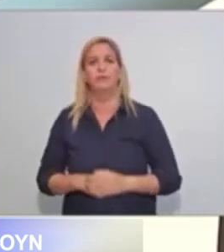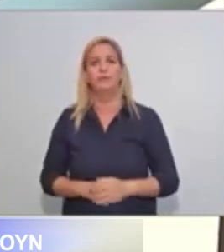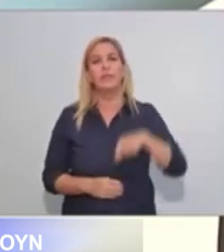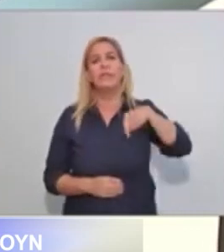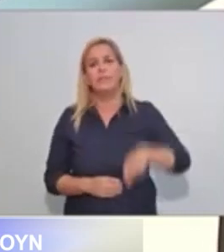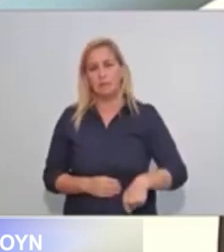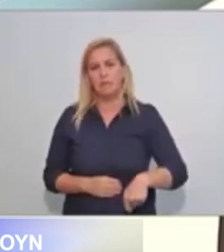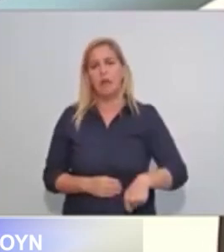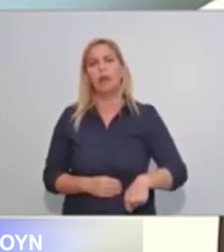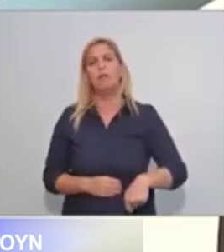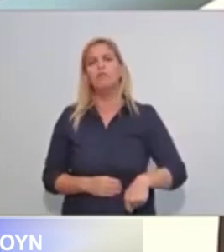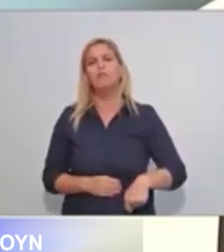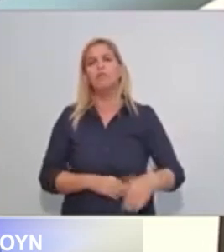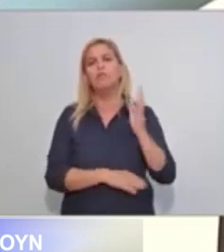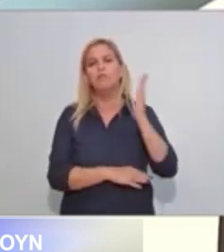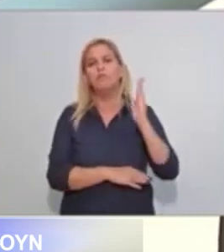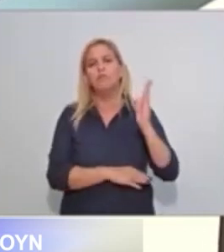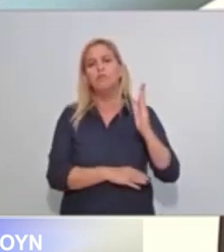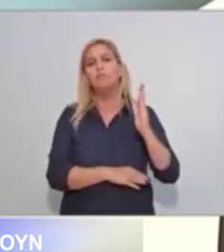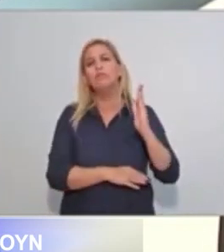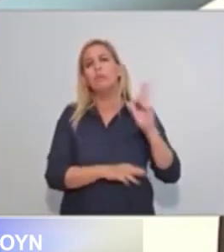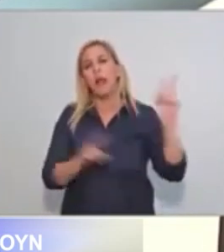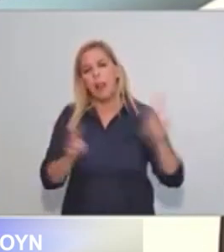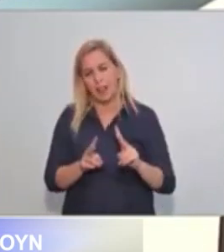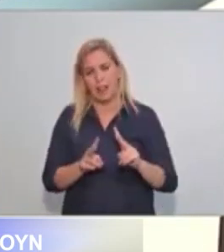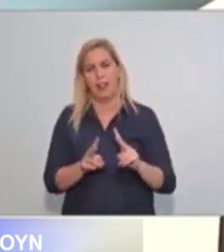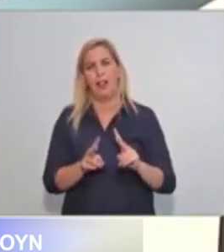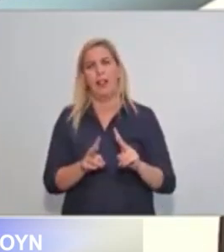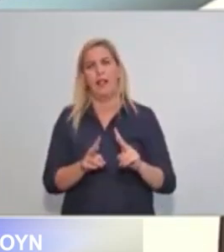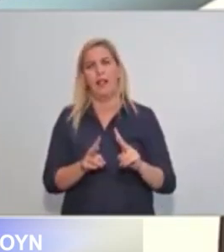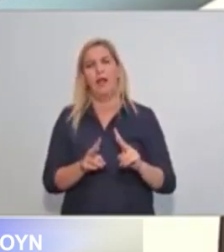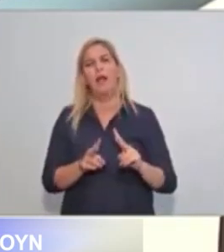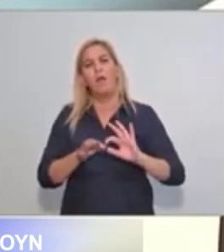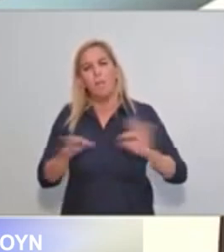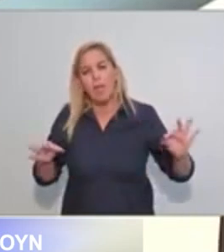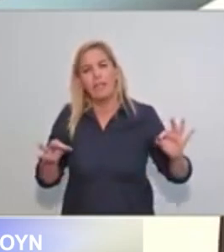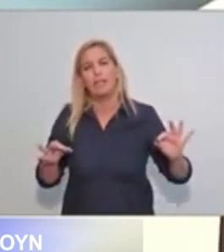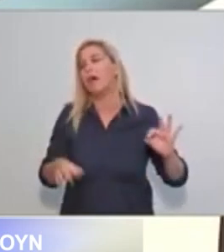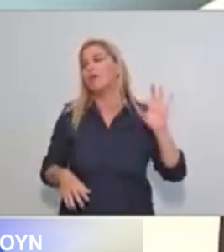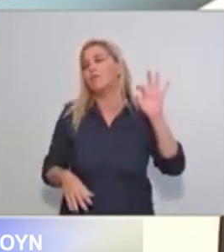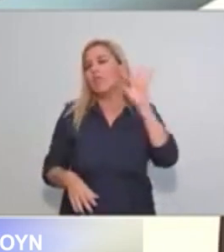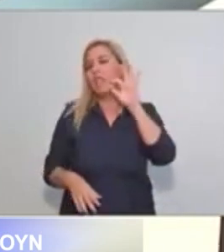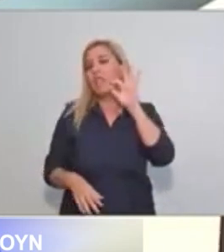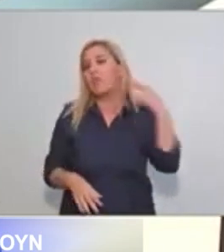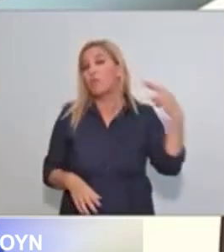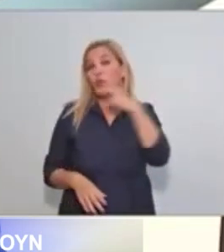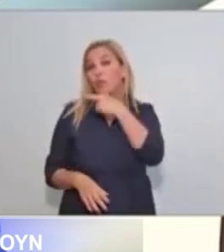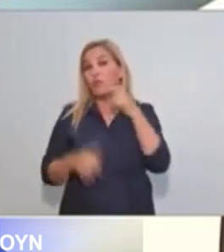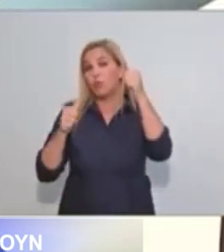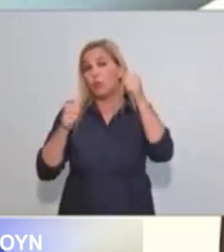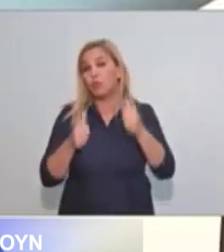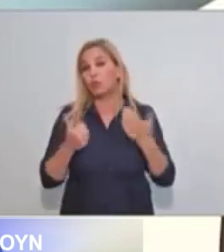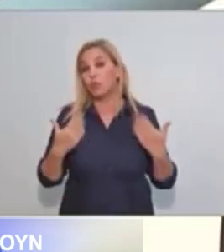επιγραμματικά τις δράσεις και τις πρωτοβουλίες που ανακοίνωσε ο κύριος Πρωθυπουργός στη Διεθνή Έκθεση Θεσσαλονίκης και σχετίζονται με